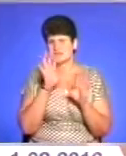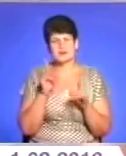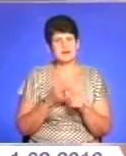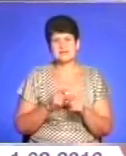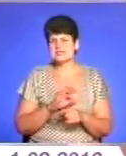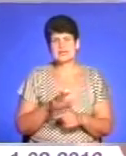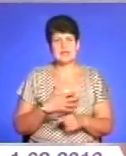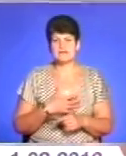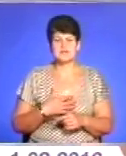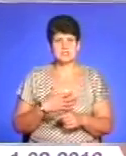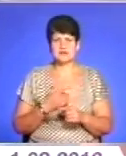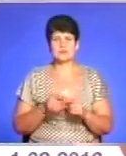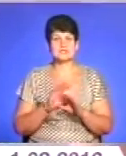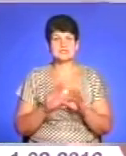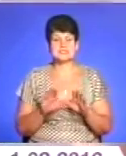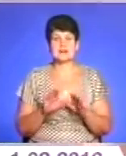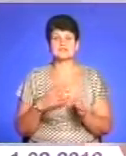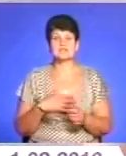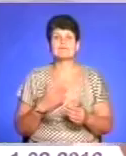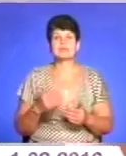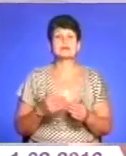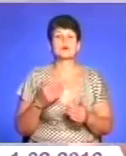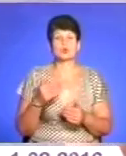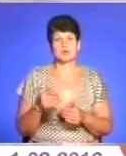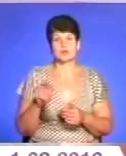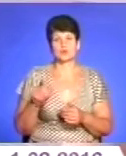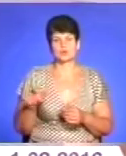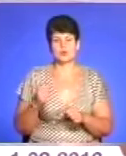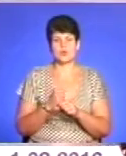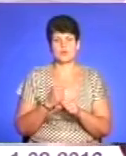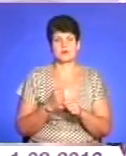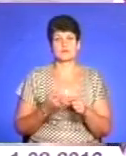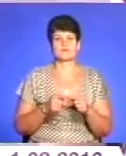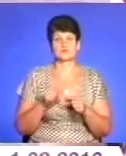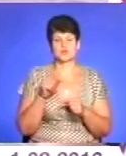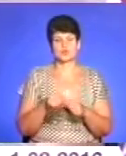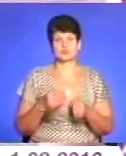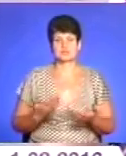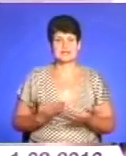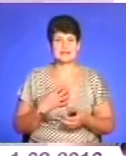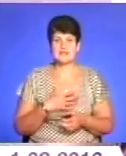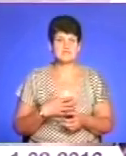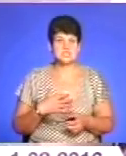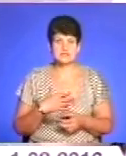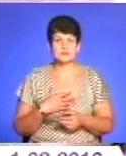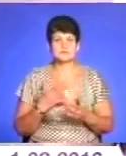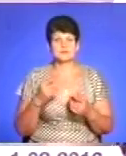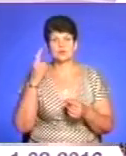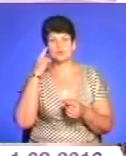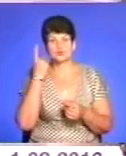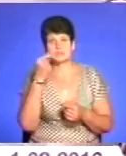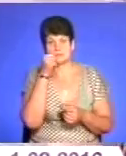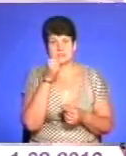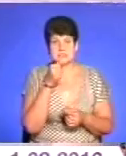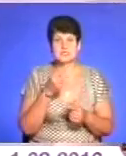важливий, власне, той крок, який люди роблять в своєму житті. Але, з другої сторони, і неважливо, чи ти думаєш місяць, чи ти думаєш один день. Так що це